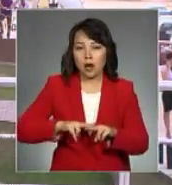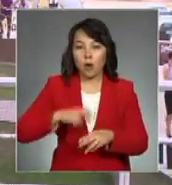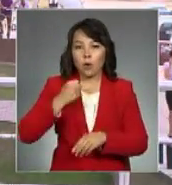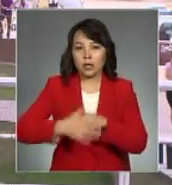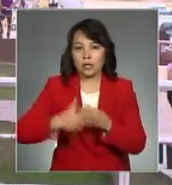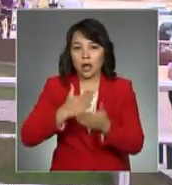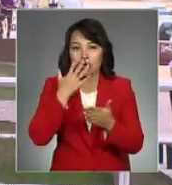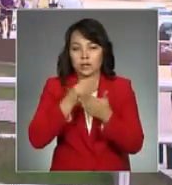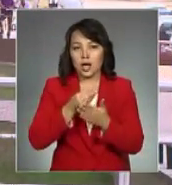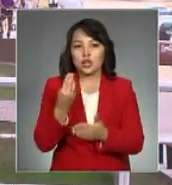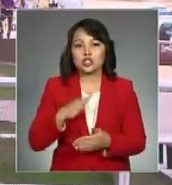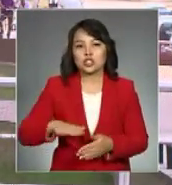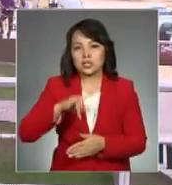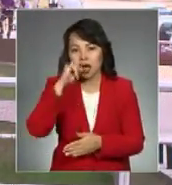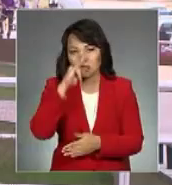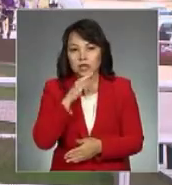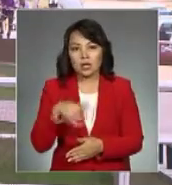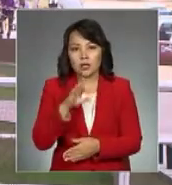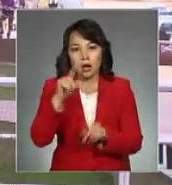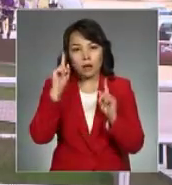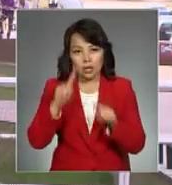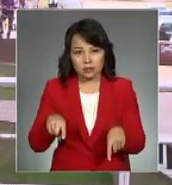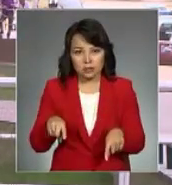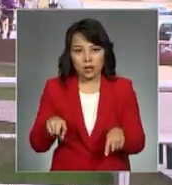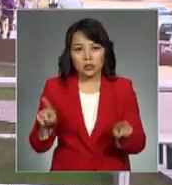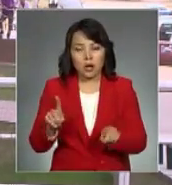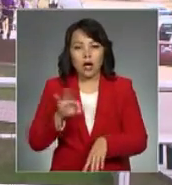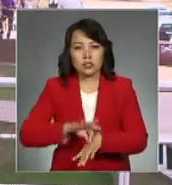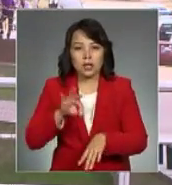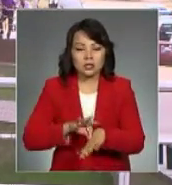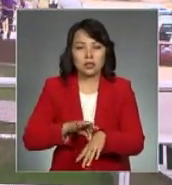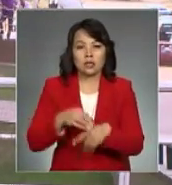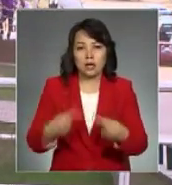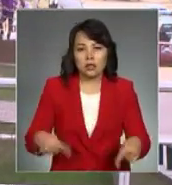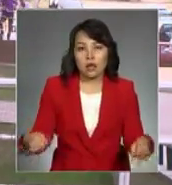бұл Шығыс Қазақстан облысы, білесіздер, онкология